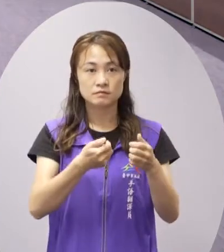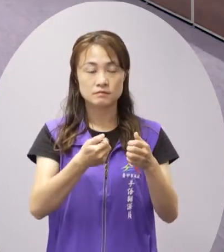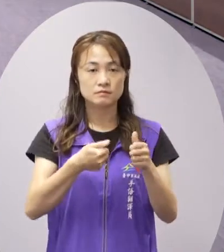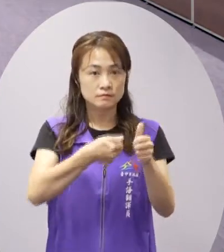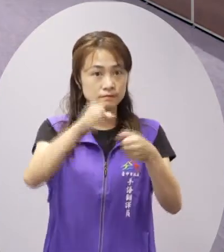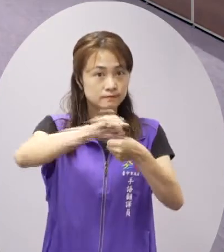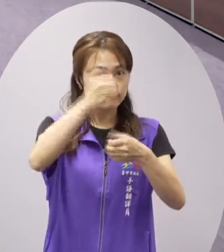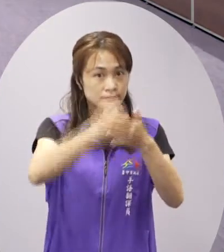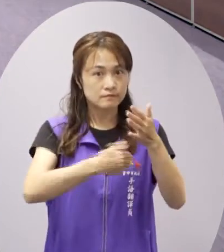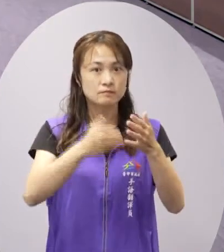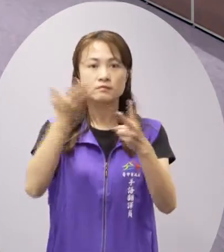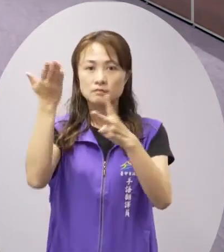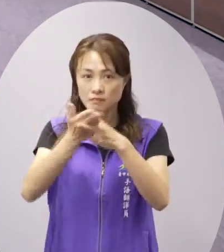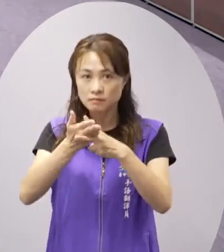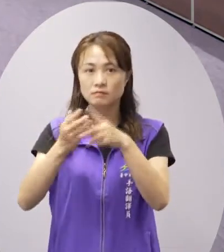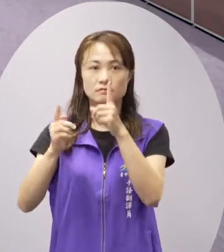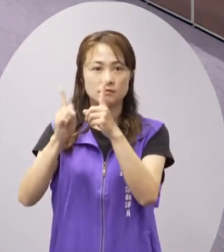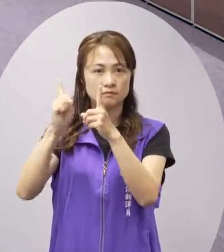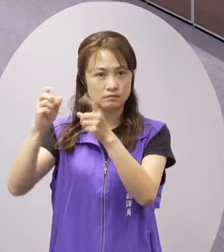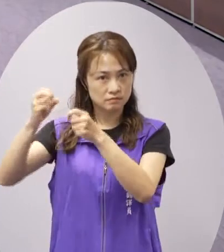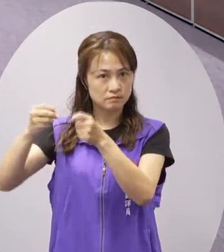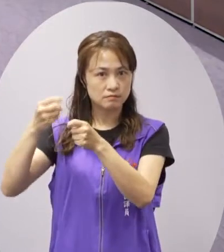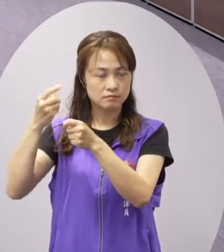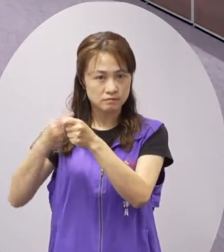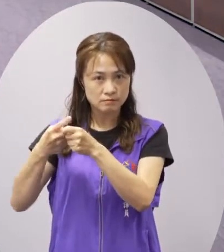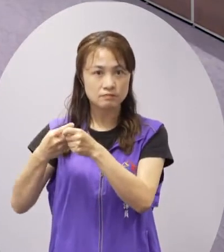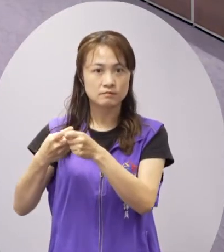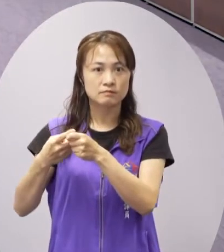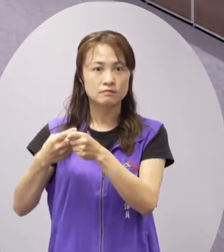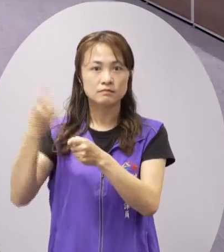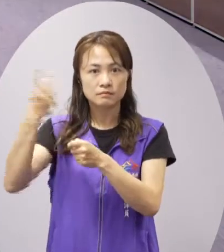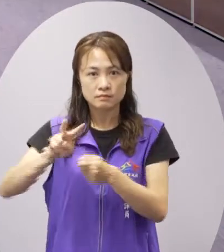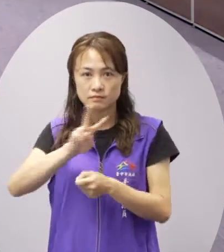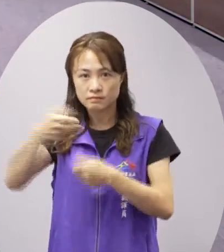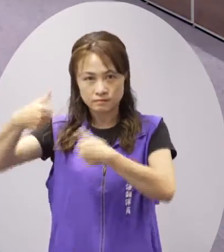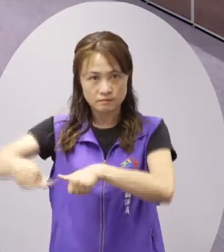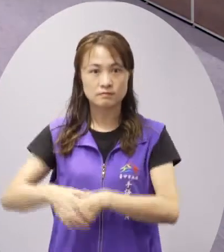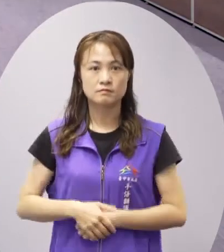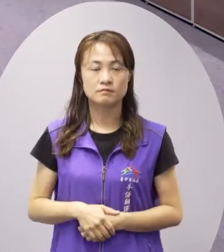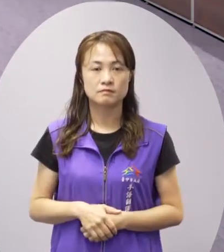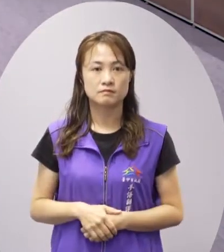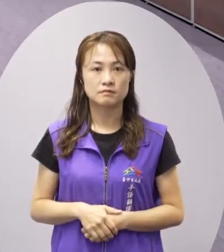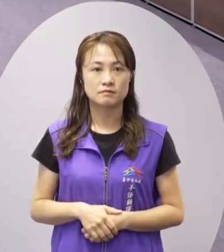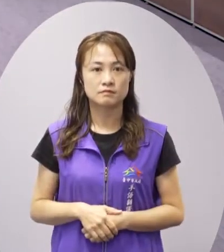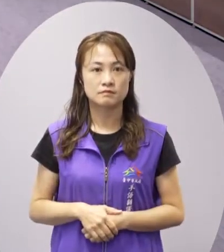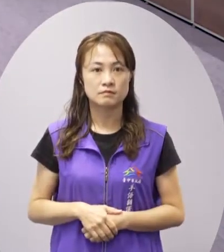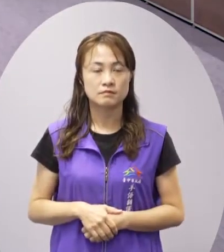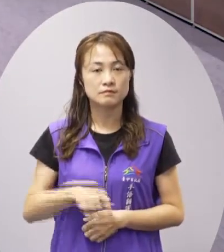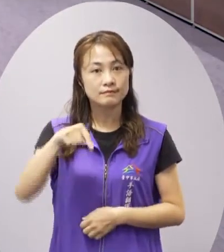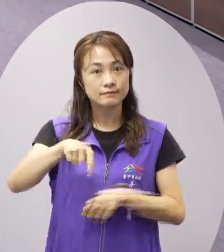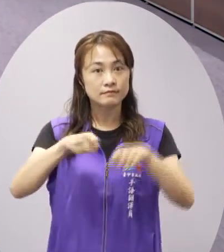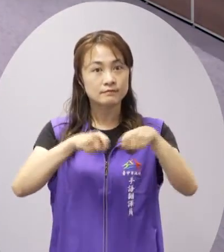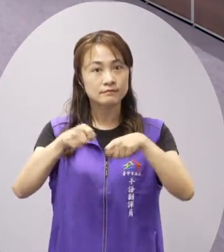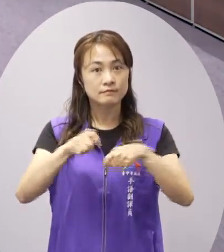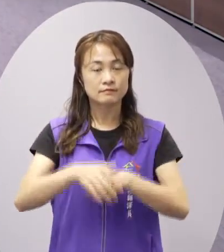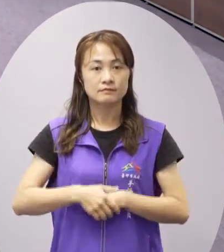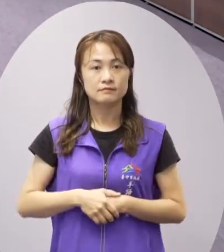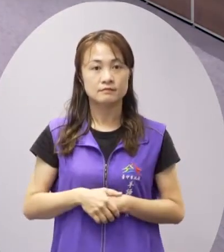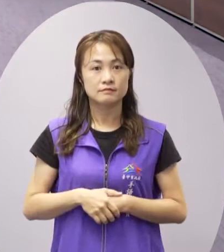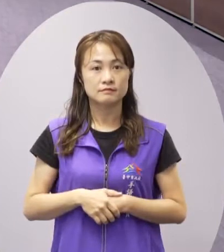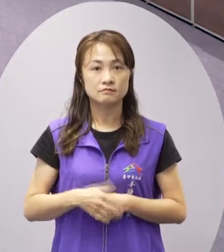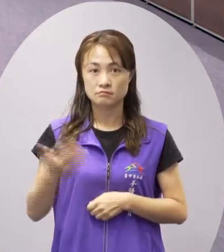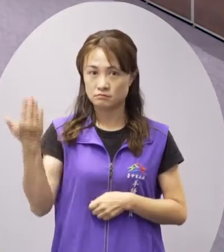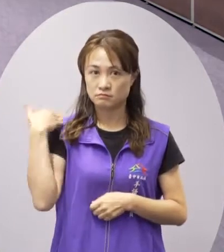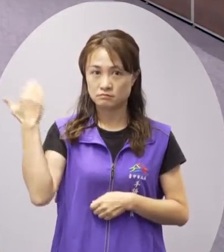或110年度。那个再转正这样。 对，请问李局长，你们这个案子当